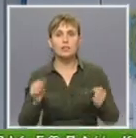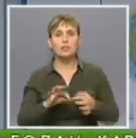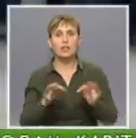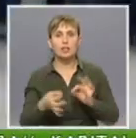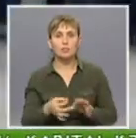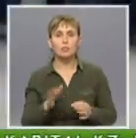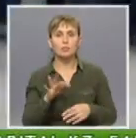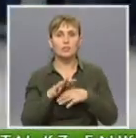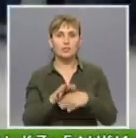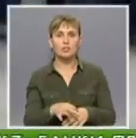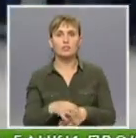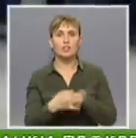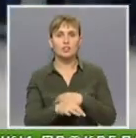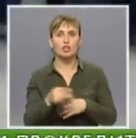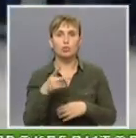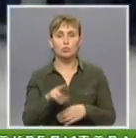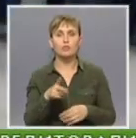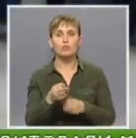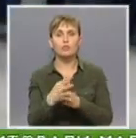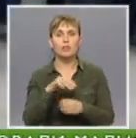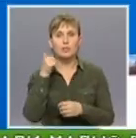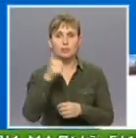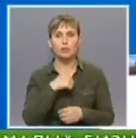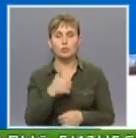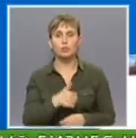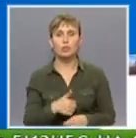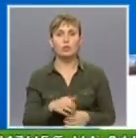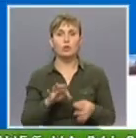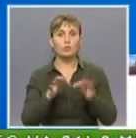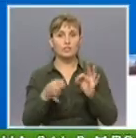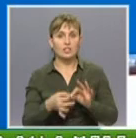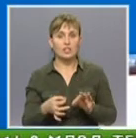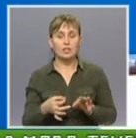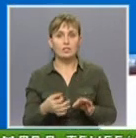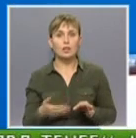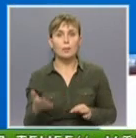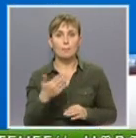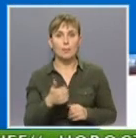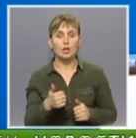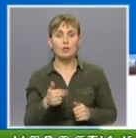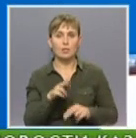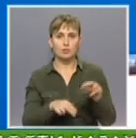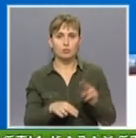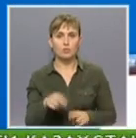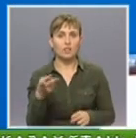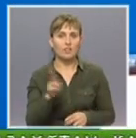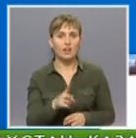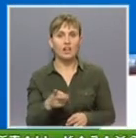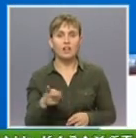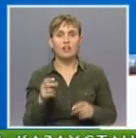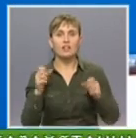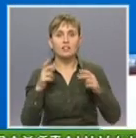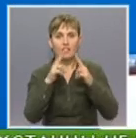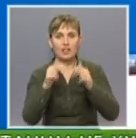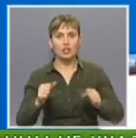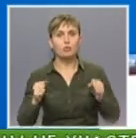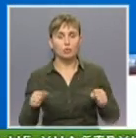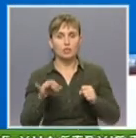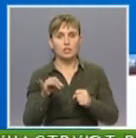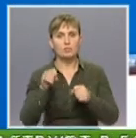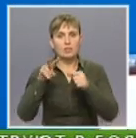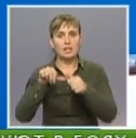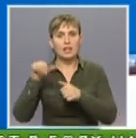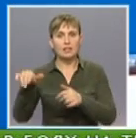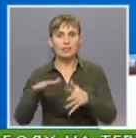определится в конце июля следующего года в Куала-Лумпуре. К Универсиаде мы построим 2 дворца спорта и атлетическую деревню.